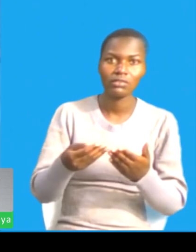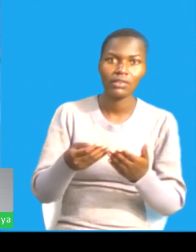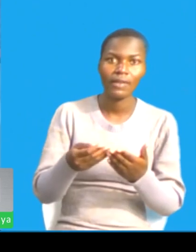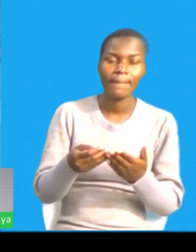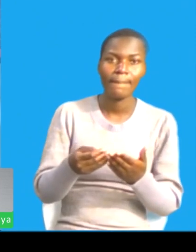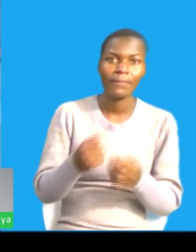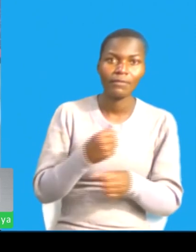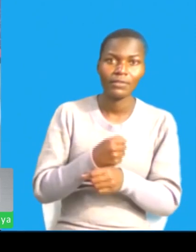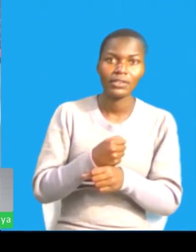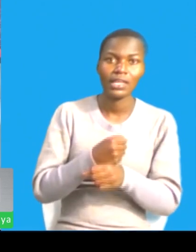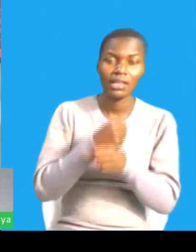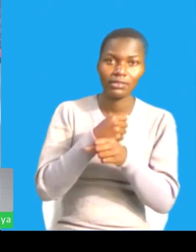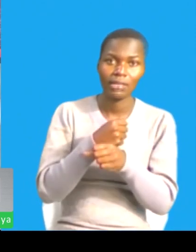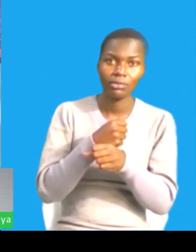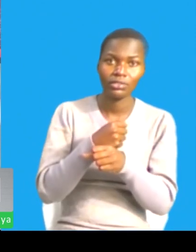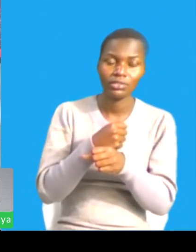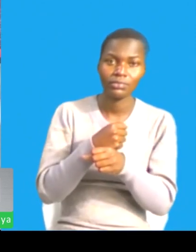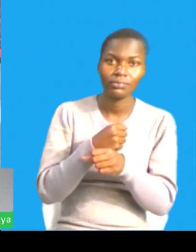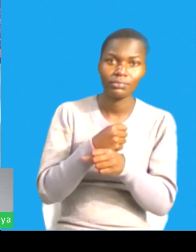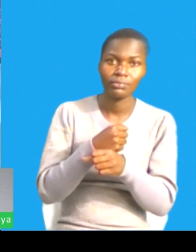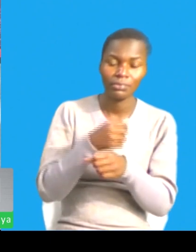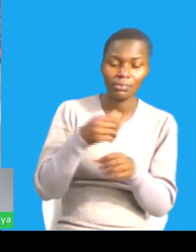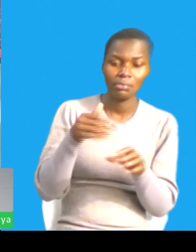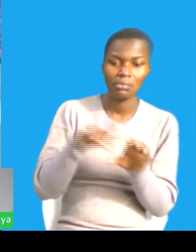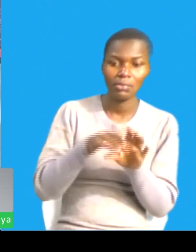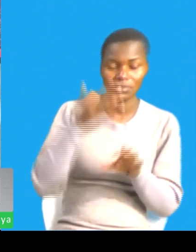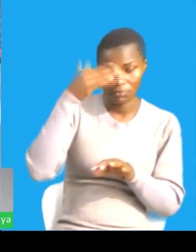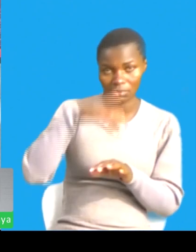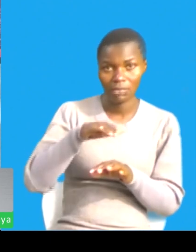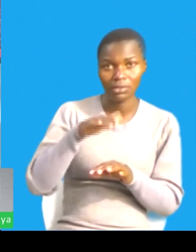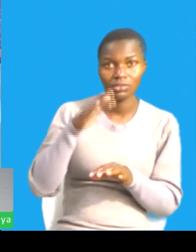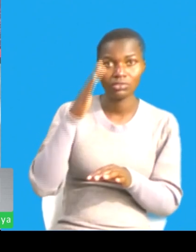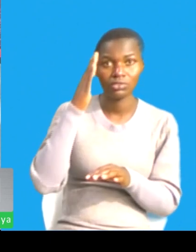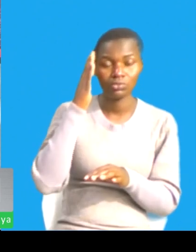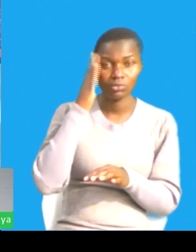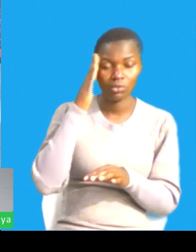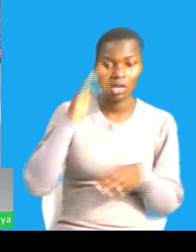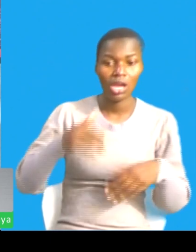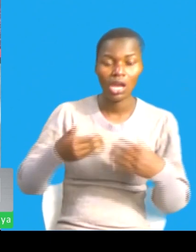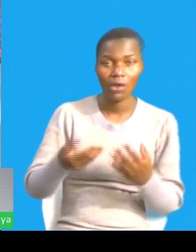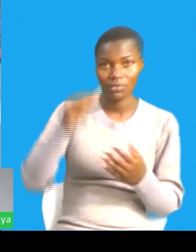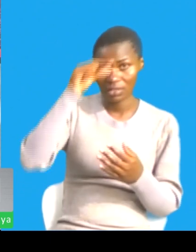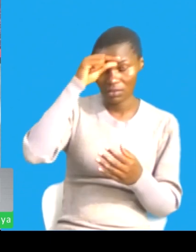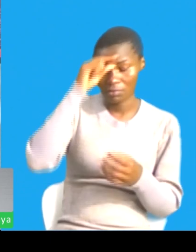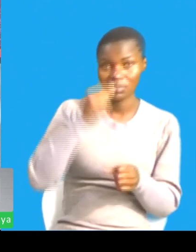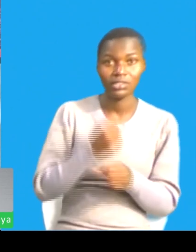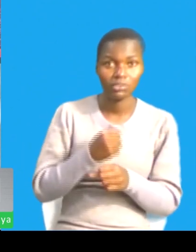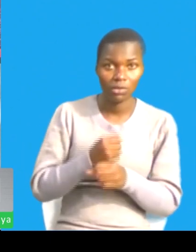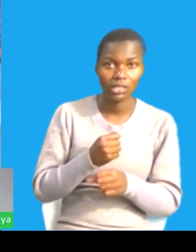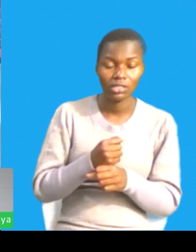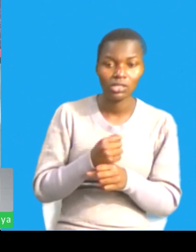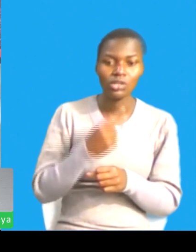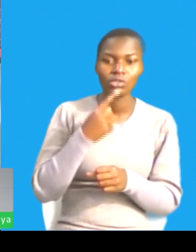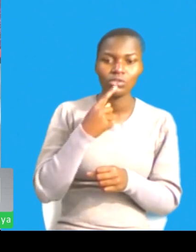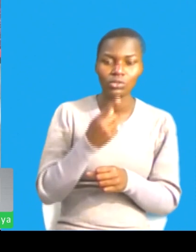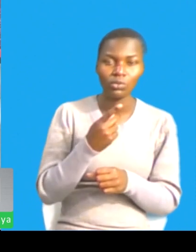wanafaa kuangalia vile ambavyo serikali inafanya hizo vitu. Na wakiangalia vile serikali inafanya hizo vitu, ndipo